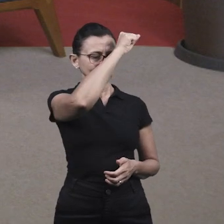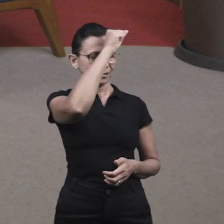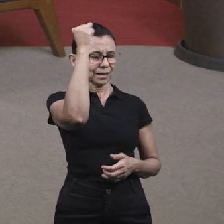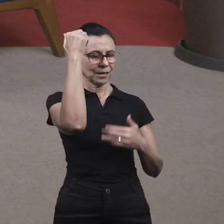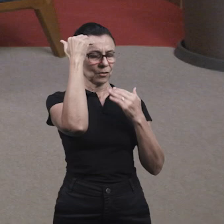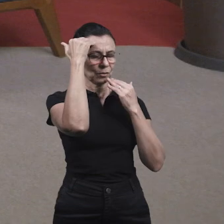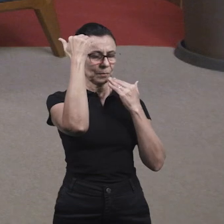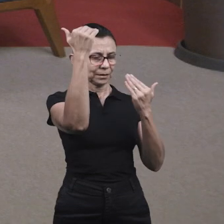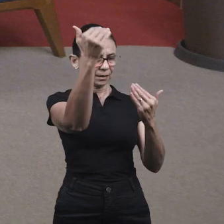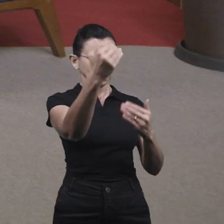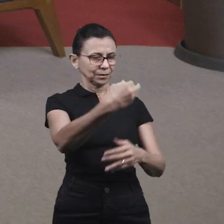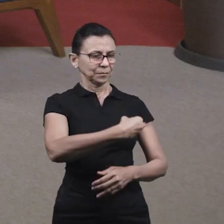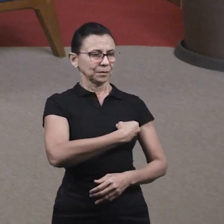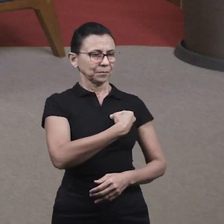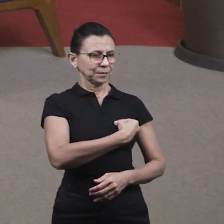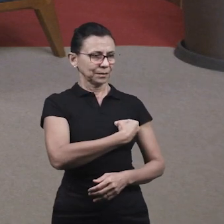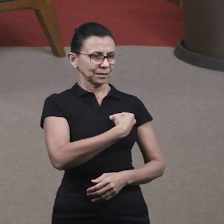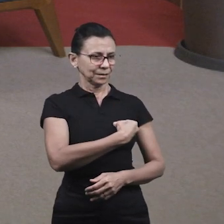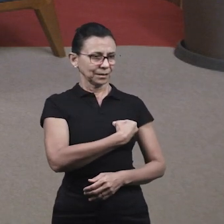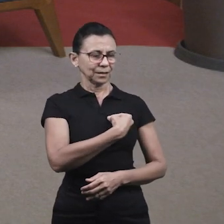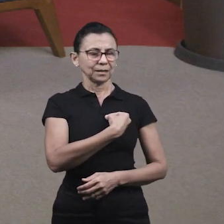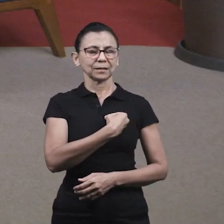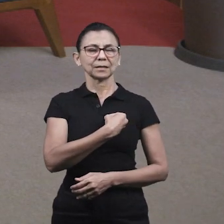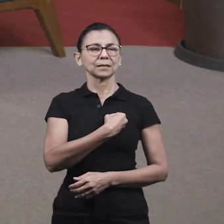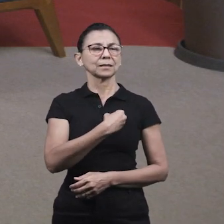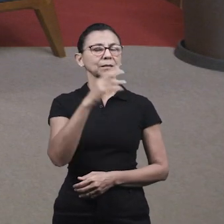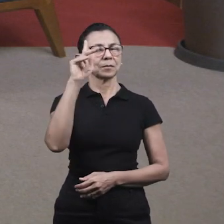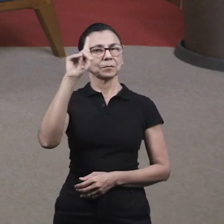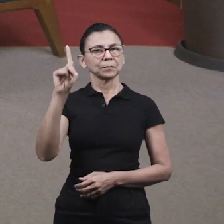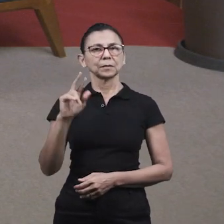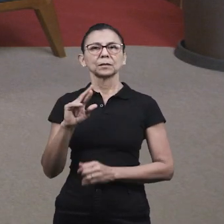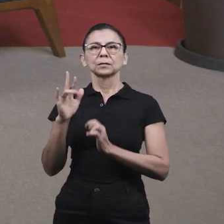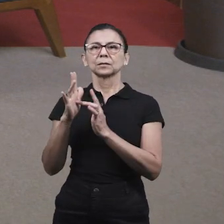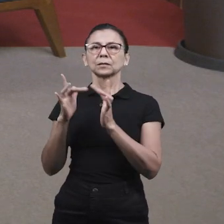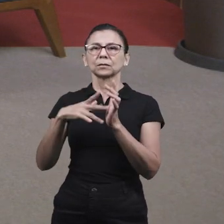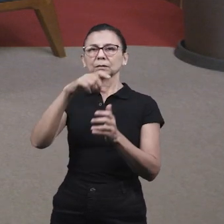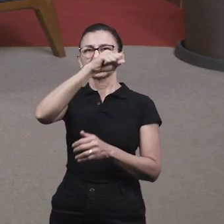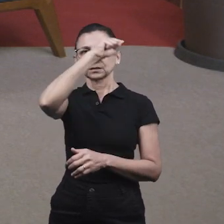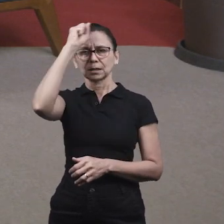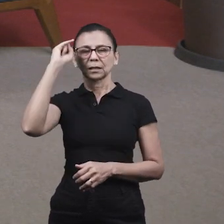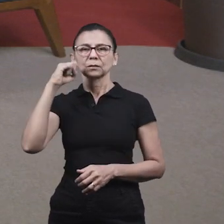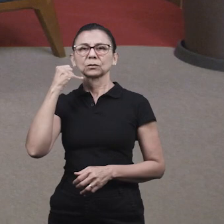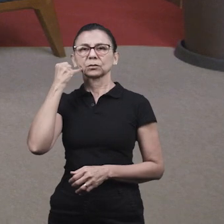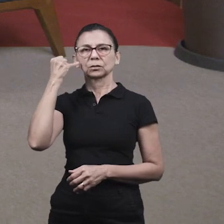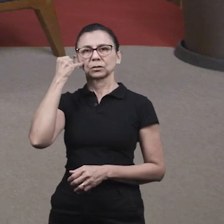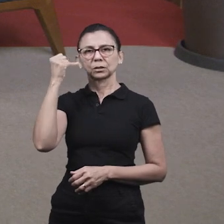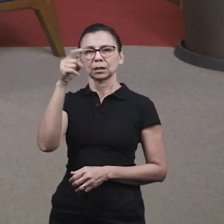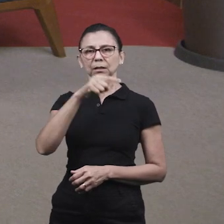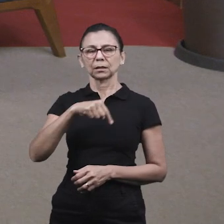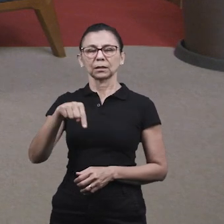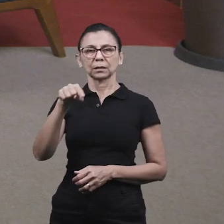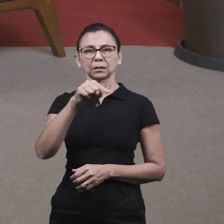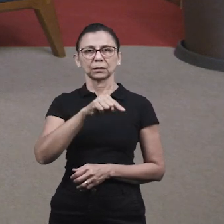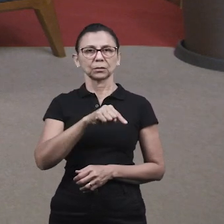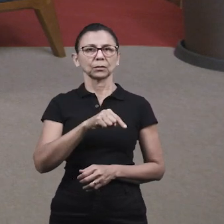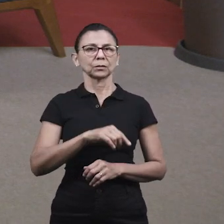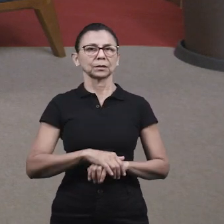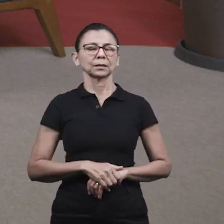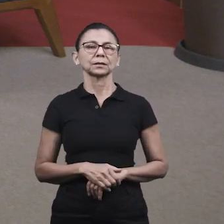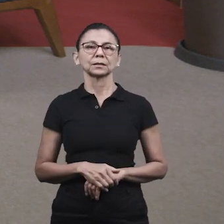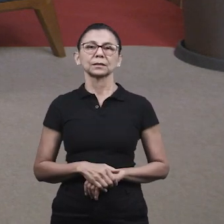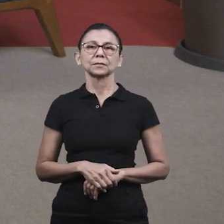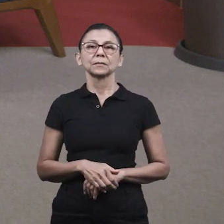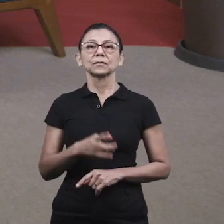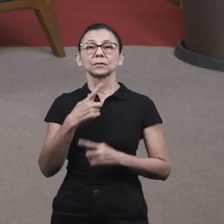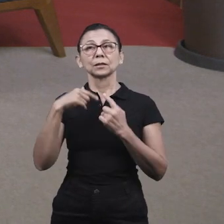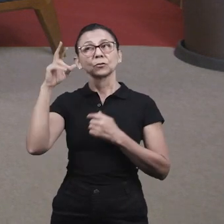moment agréable que nous avons eu ici. Josias, la paix du Seigneur, Sergio, la paix du Seigneur, la paix du Seigneur à tous les bien-aimés. Sergio, la paix du Seigneur, si